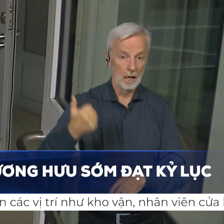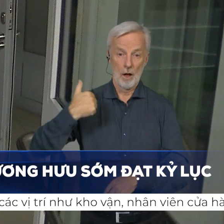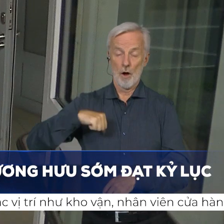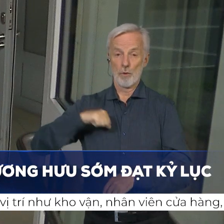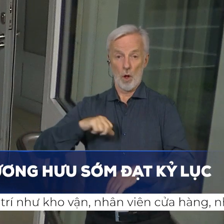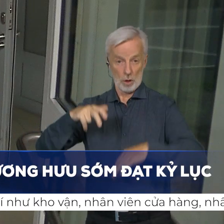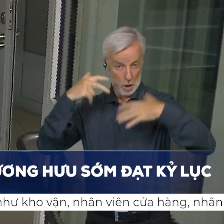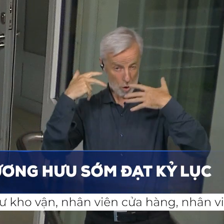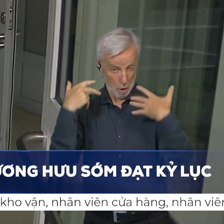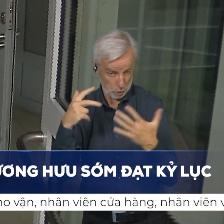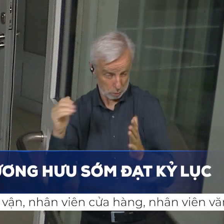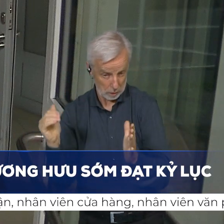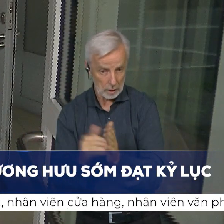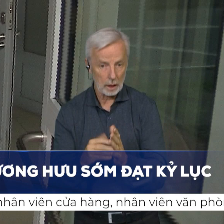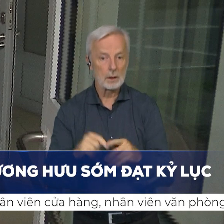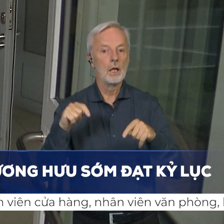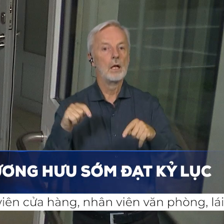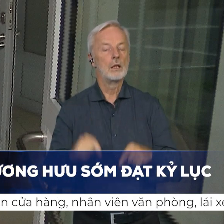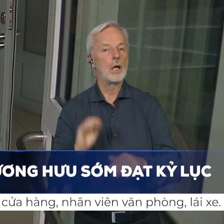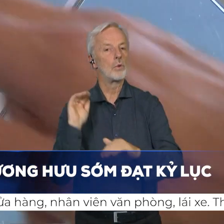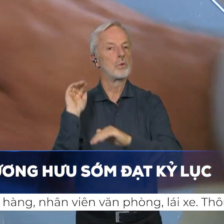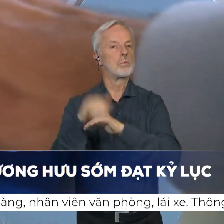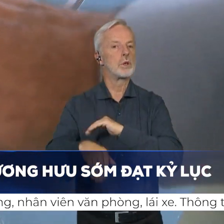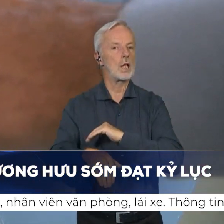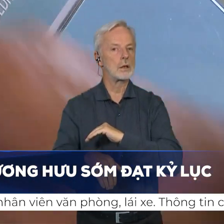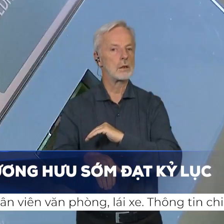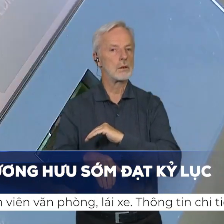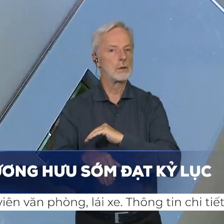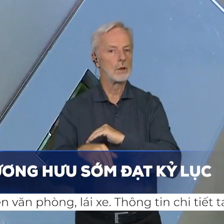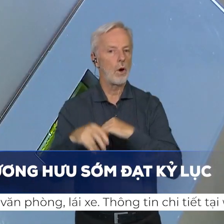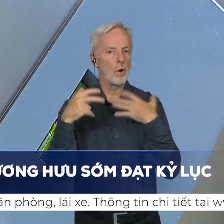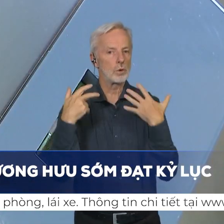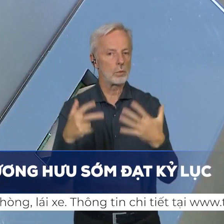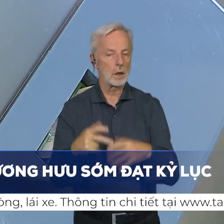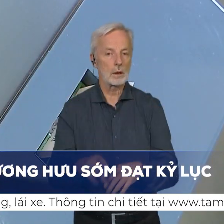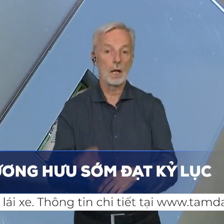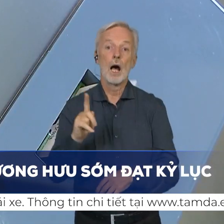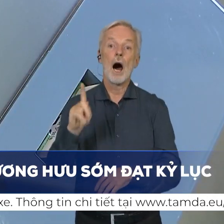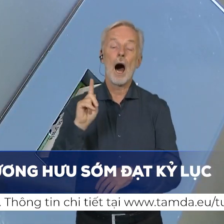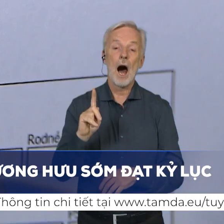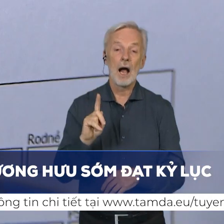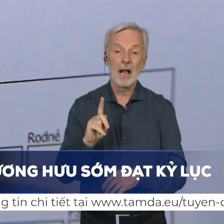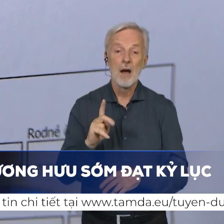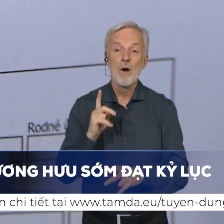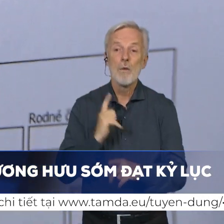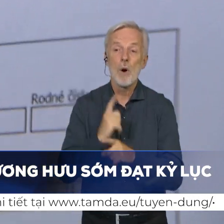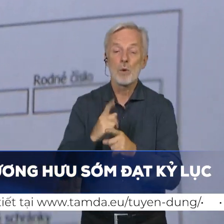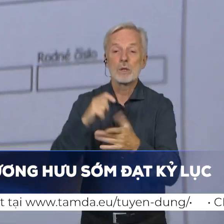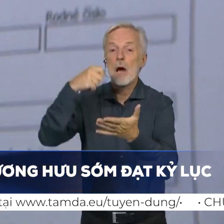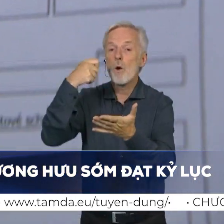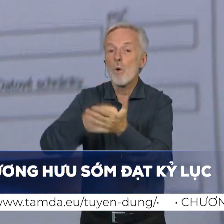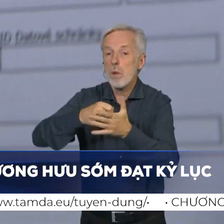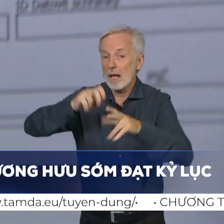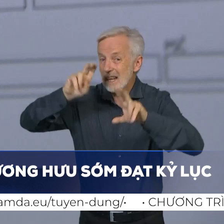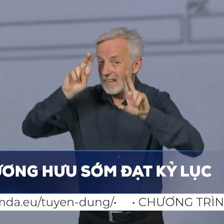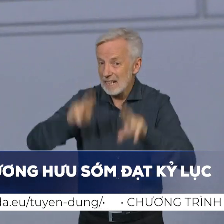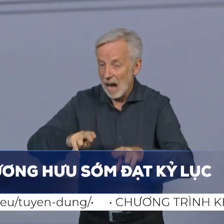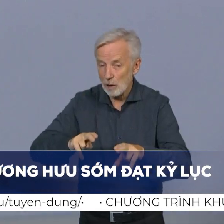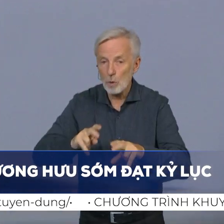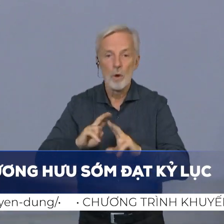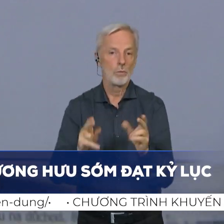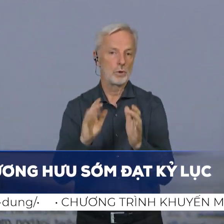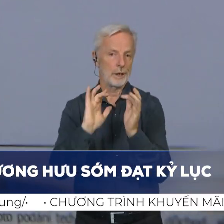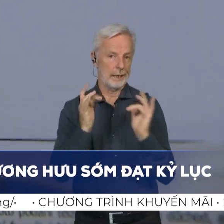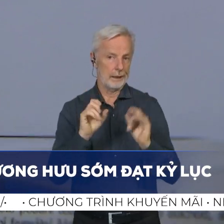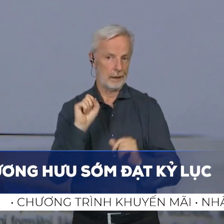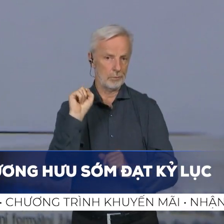dụng khoảng thời gian mà các quy định chưa quá nghiêm ngặt tức là khi người dân nộp đơn xin hưởng lương hưu sớm trong vòng 6 tháng sau đó lương hưu sẽ được cấp với số tiền tương tự